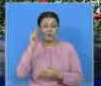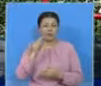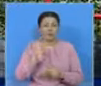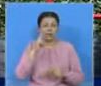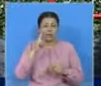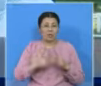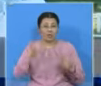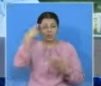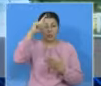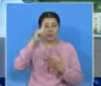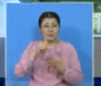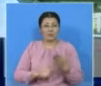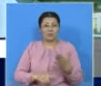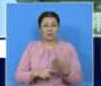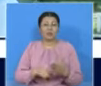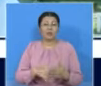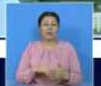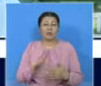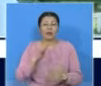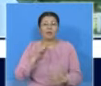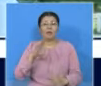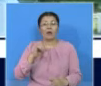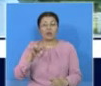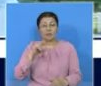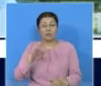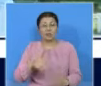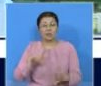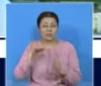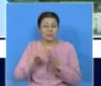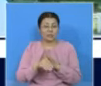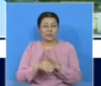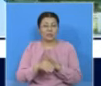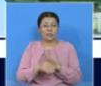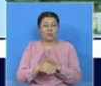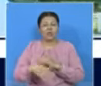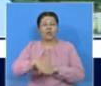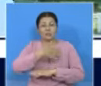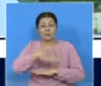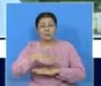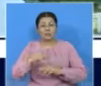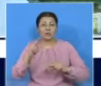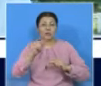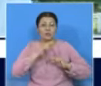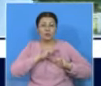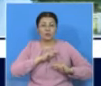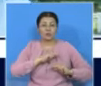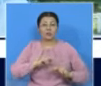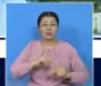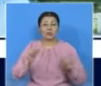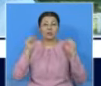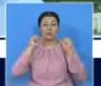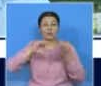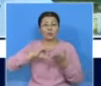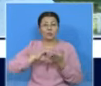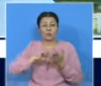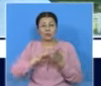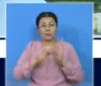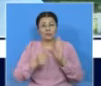сөйлейді. Сыртқа әрлеу жұмыстары, фасадының жұмыстары және ішкі әрлеу жұмыстары, спорт залдың бәрінде жылу